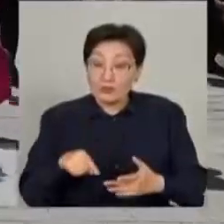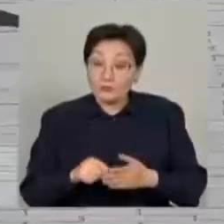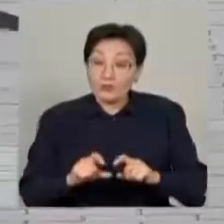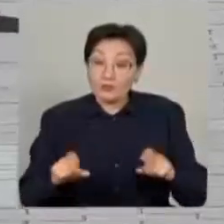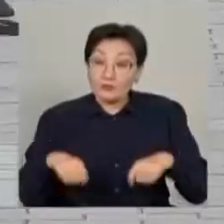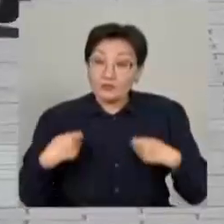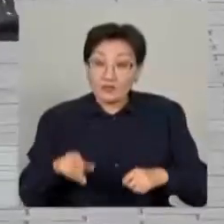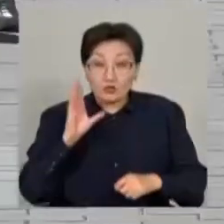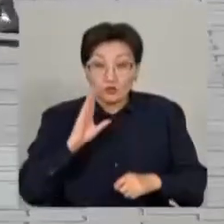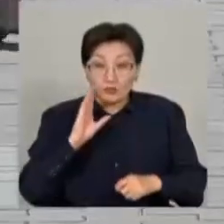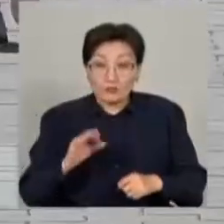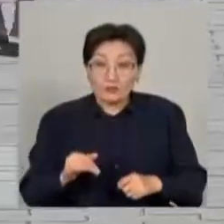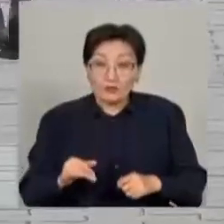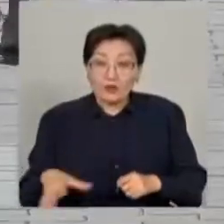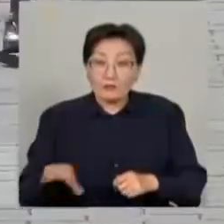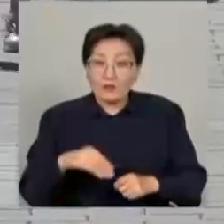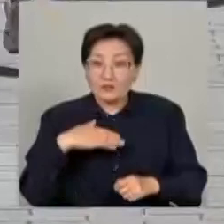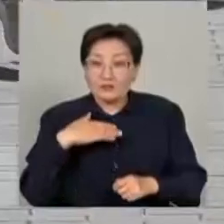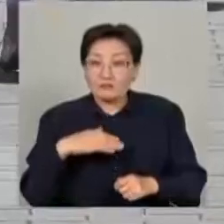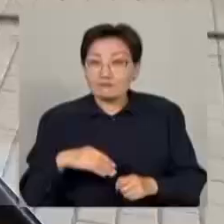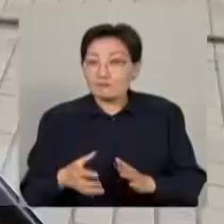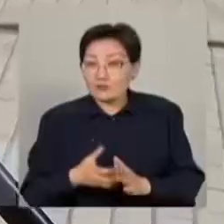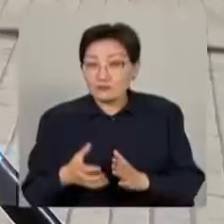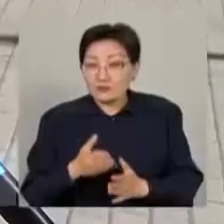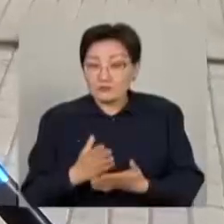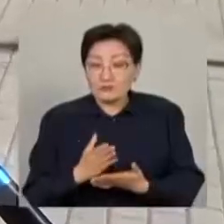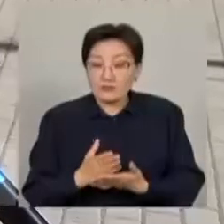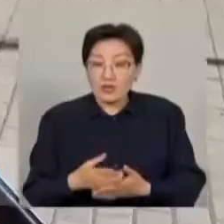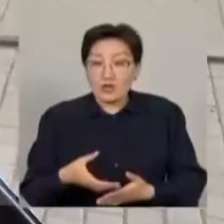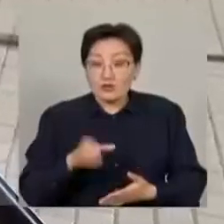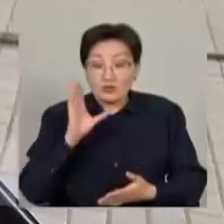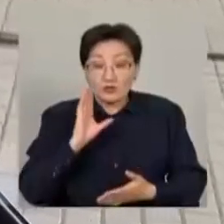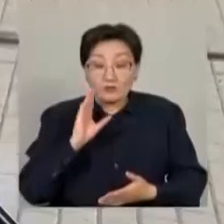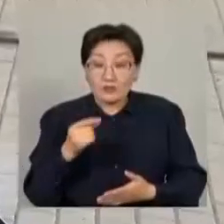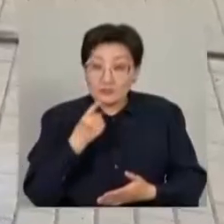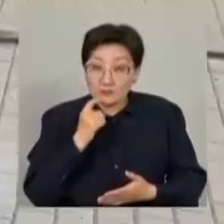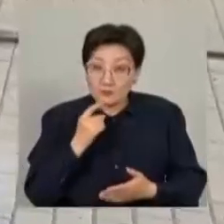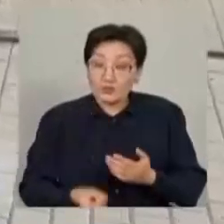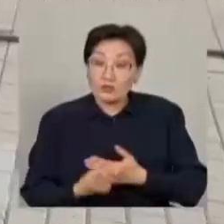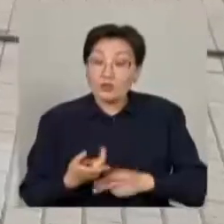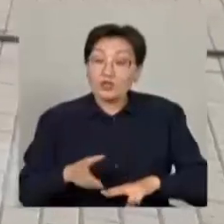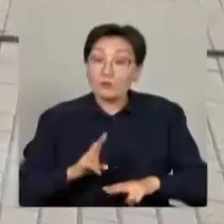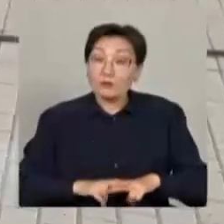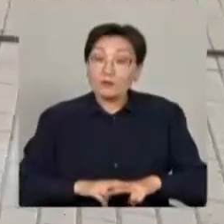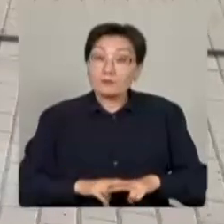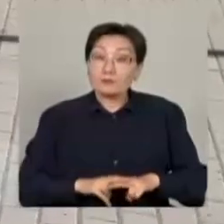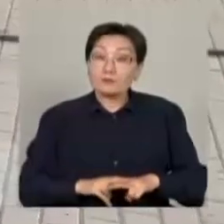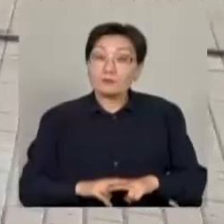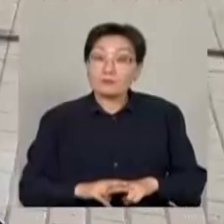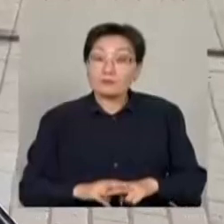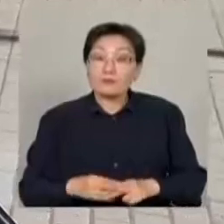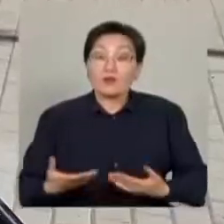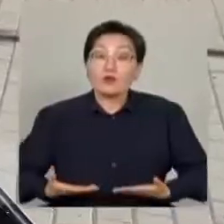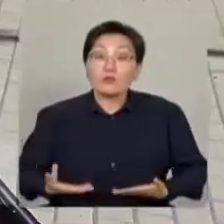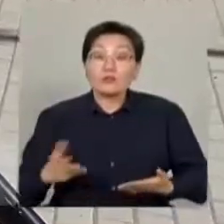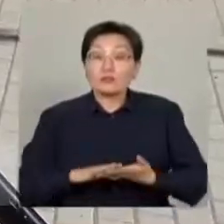дүкендерінде сатылатын су да көпке жетпей жатыр дейді. Судың қиындығы маған қиындық тудырып жатыр, себебі кәдімгі тұрмыстық